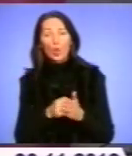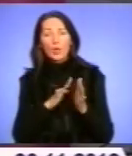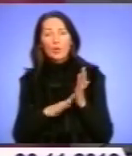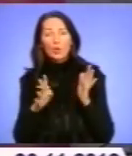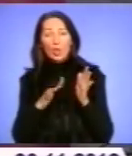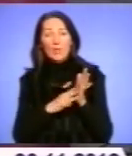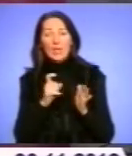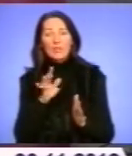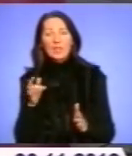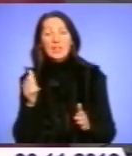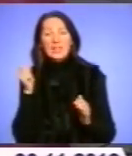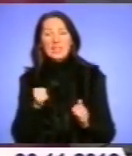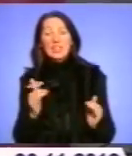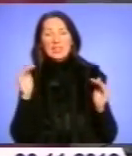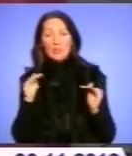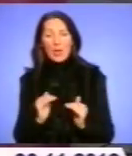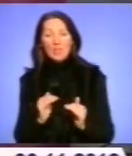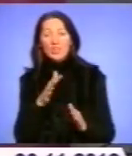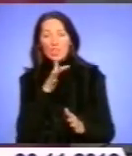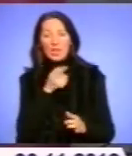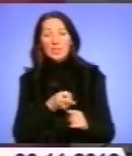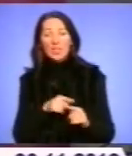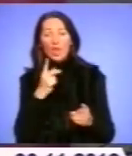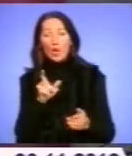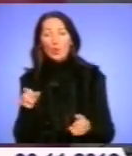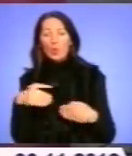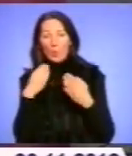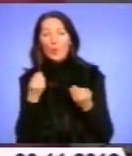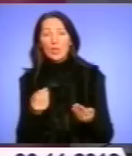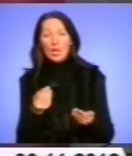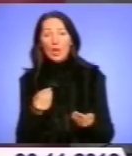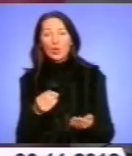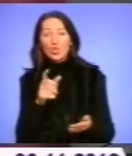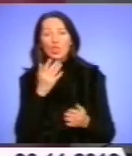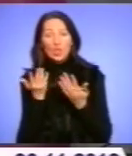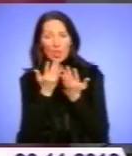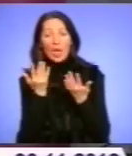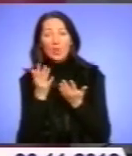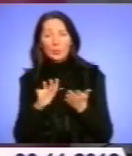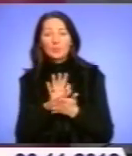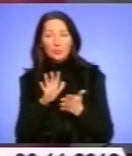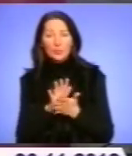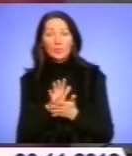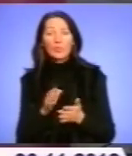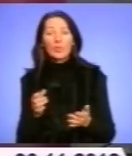99 хвилин на тиждень зменшився час, який люди приділяють читанню друкованих ЗМІ. Аудиторії